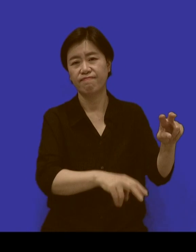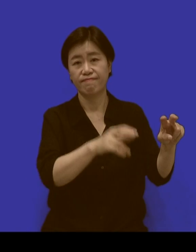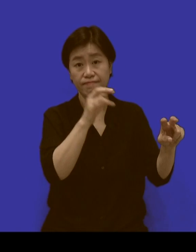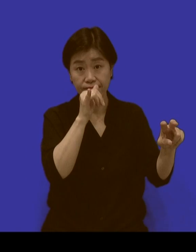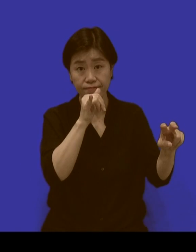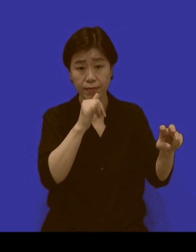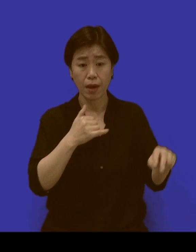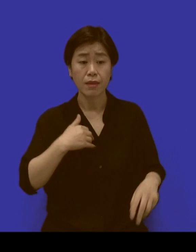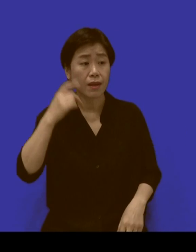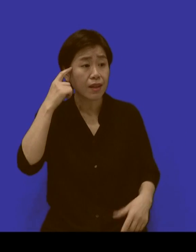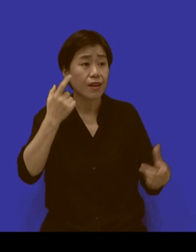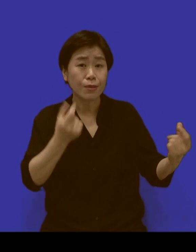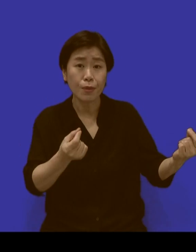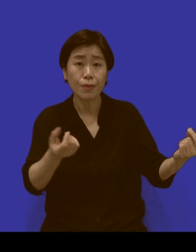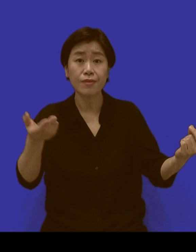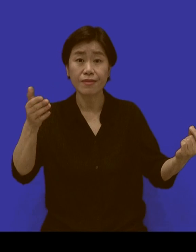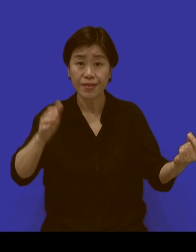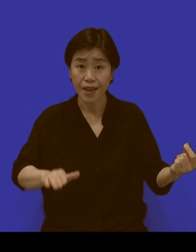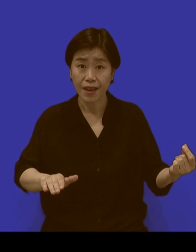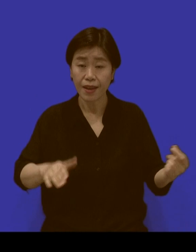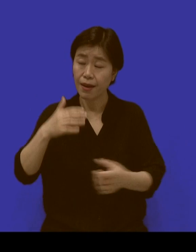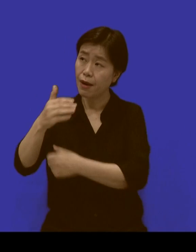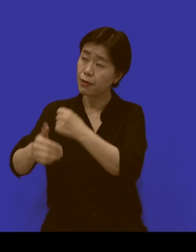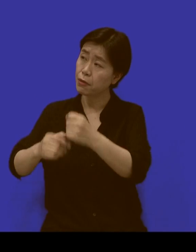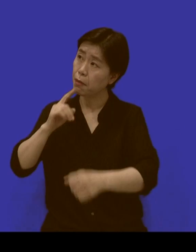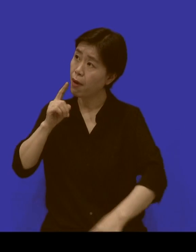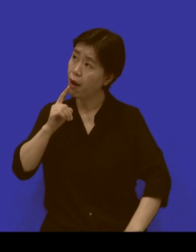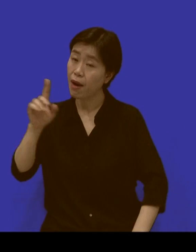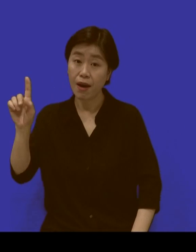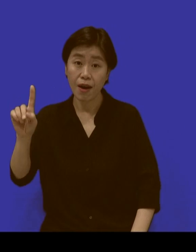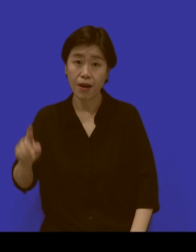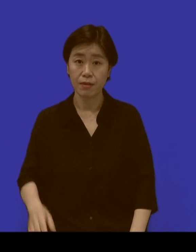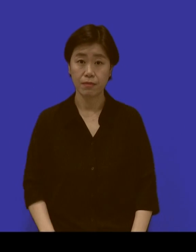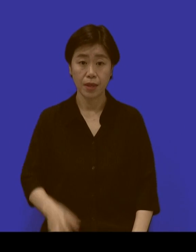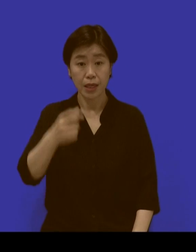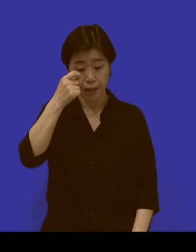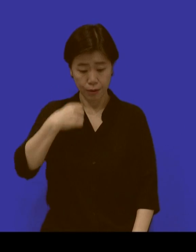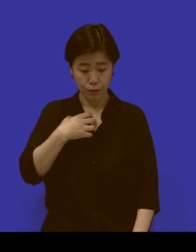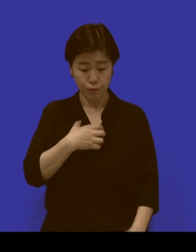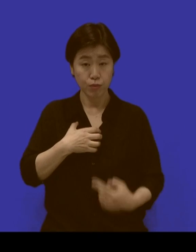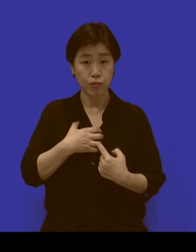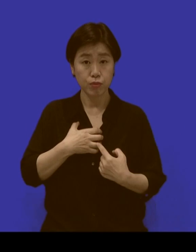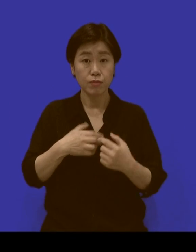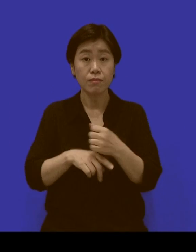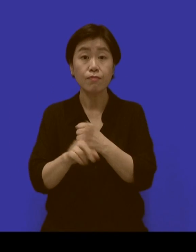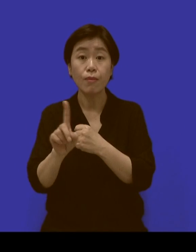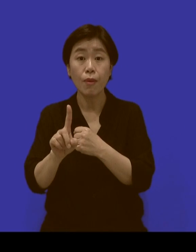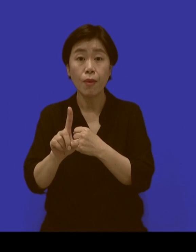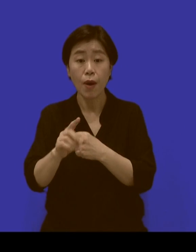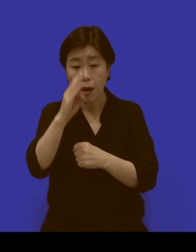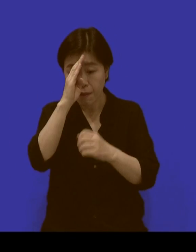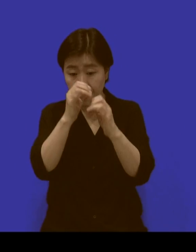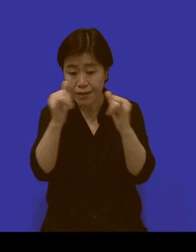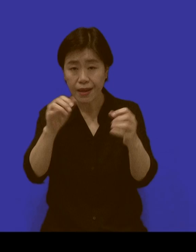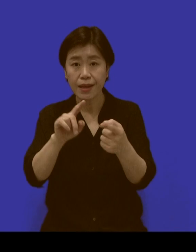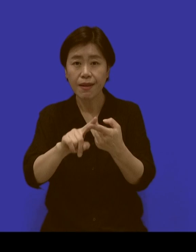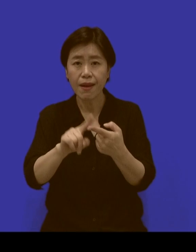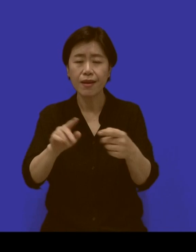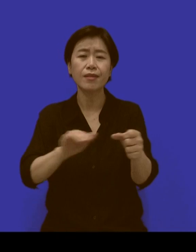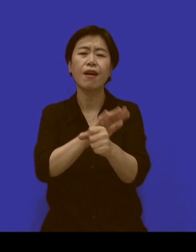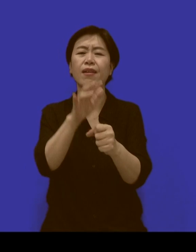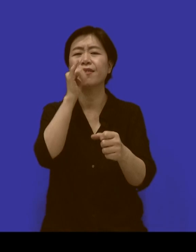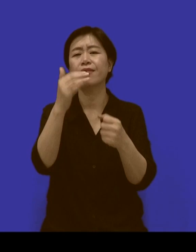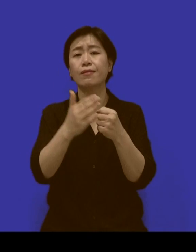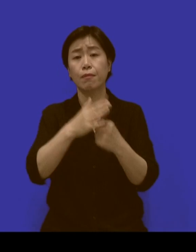주신 생각이 슬프다는 거는 그만큼 네가 그 환자를 사랑했다는 증거가 아니겠느냐. 그렇죠. 사랑하지